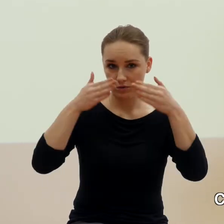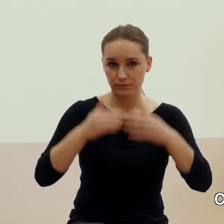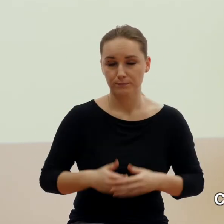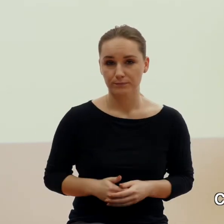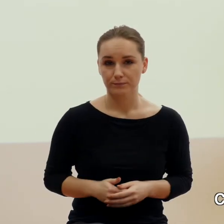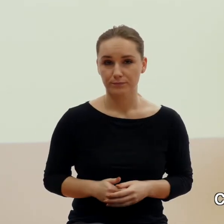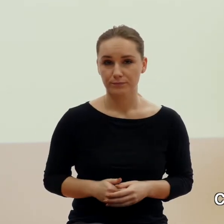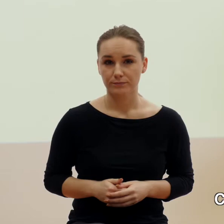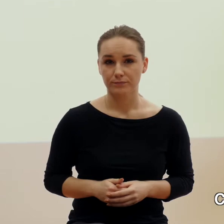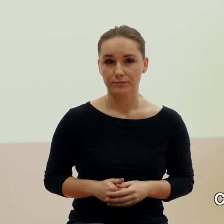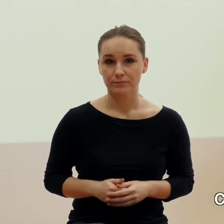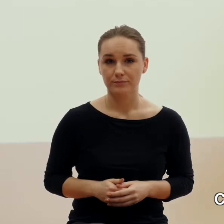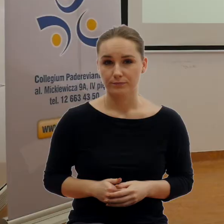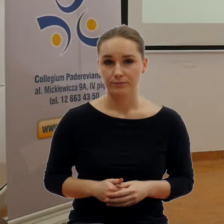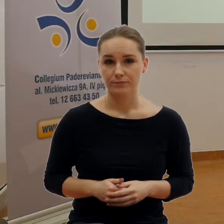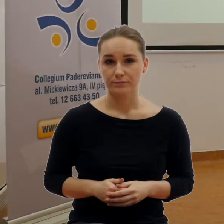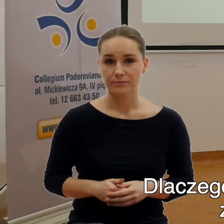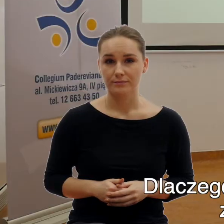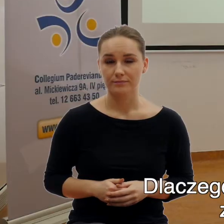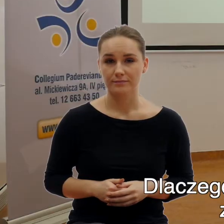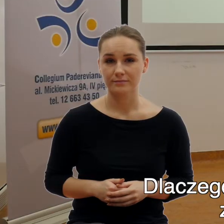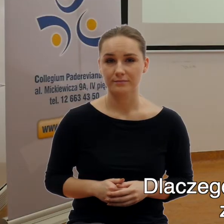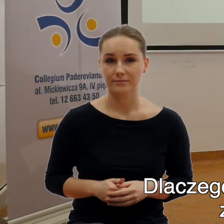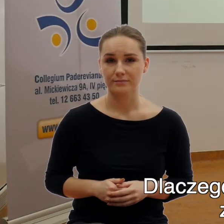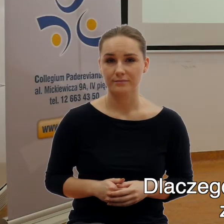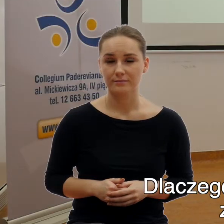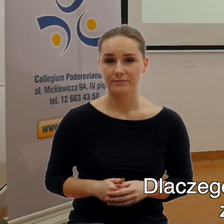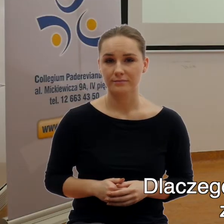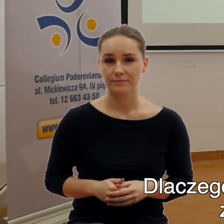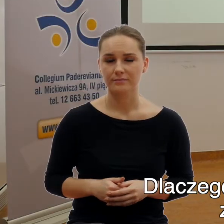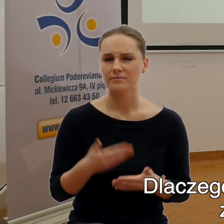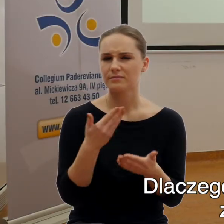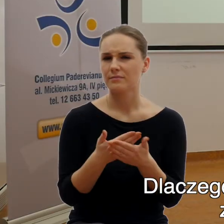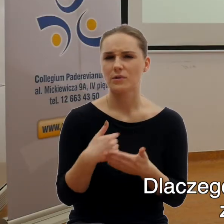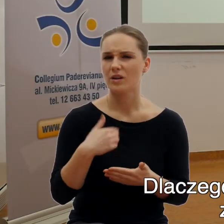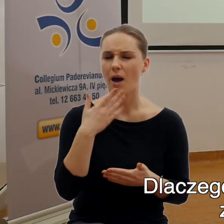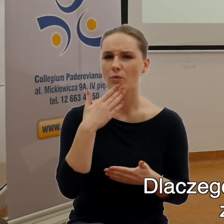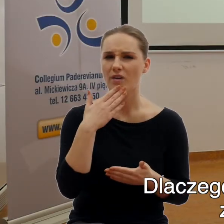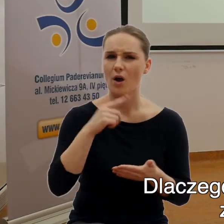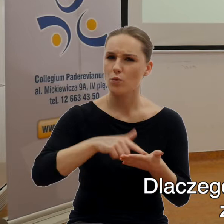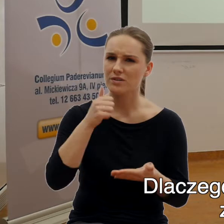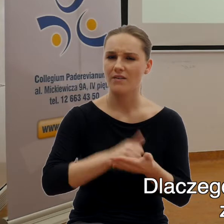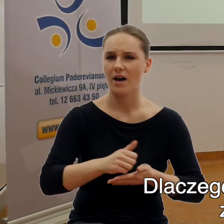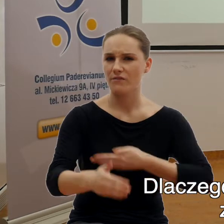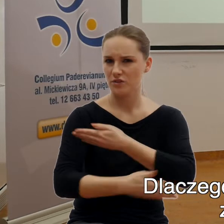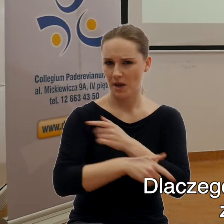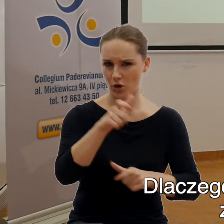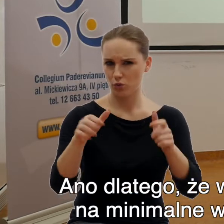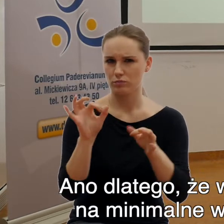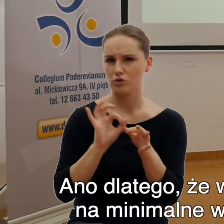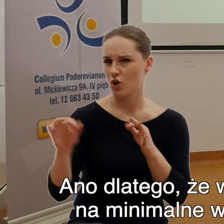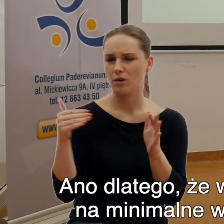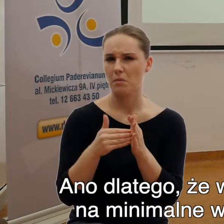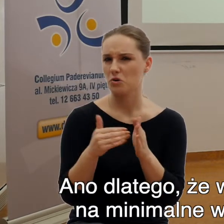w spektrum autyzmu. Dlaczego mówię o ustawie o wspieraniu osób ze szczególnymi potrzebami?